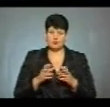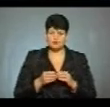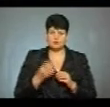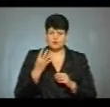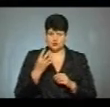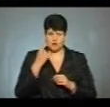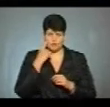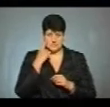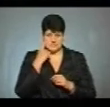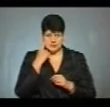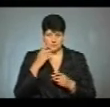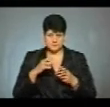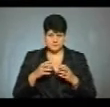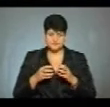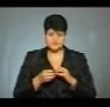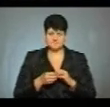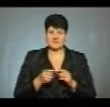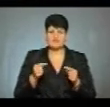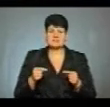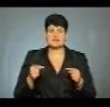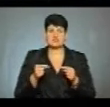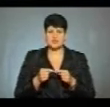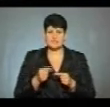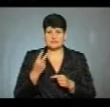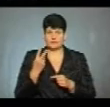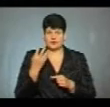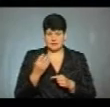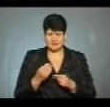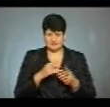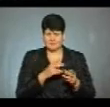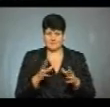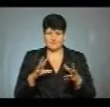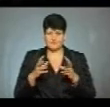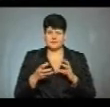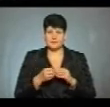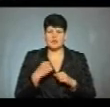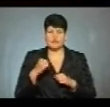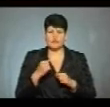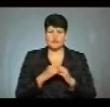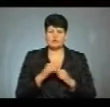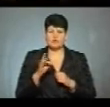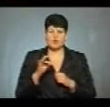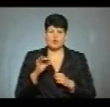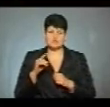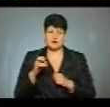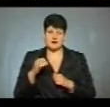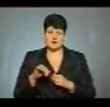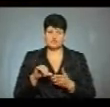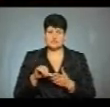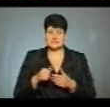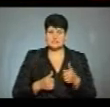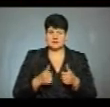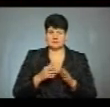чотирьох оцінок чотирьох снарядів визначається двох днів, визначається переможець в кожному розряді. Учасниці